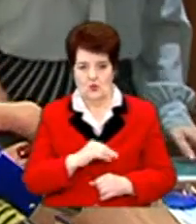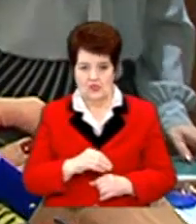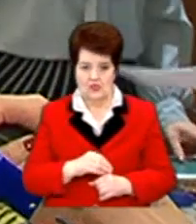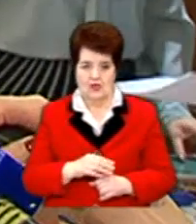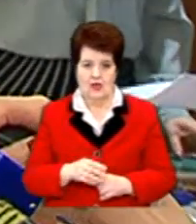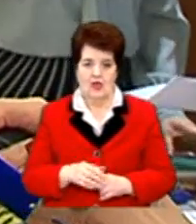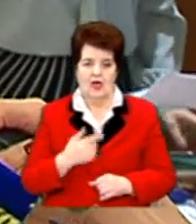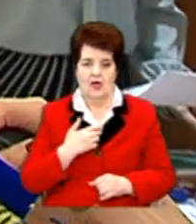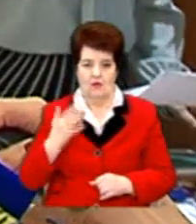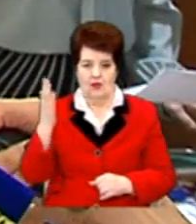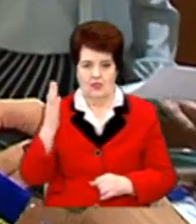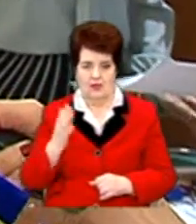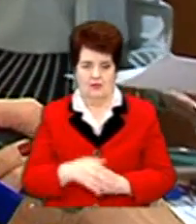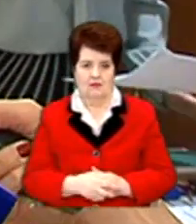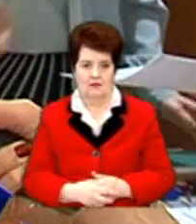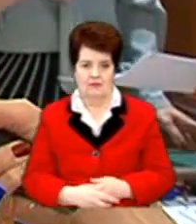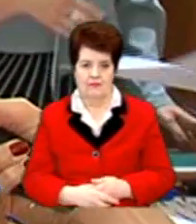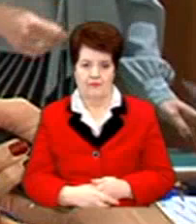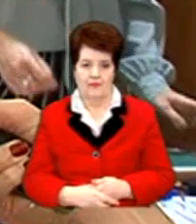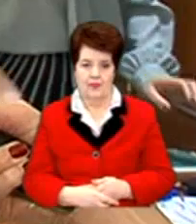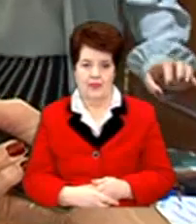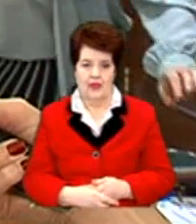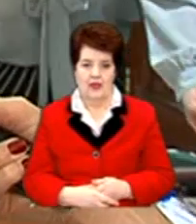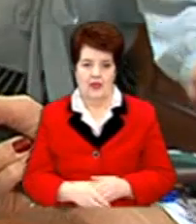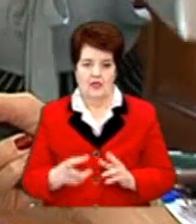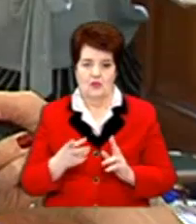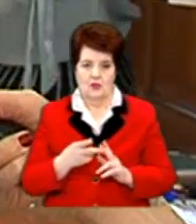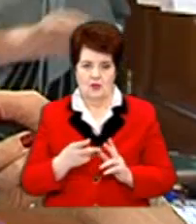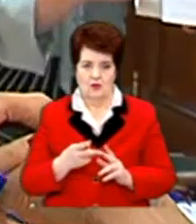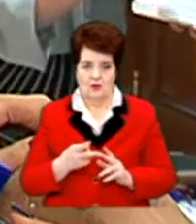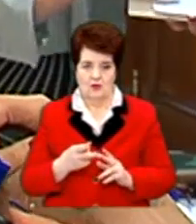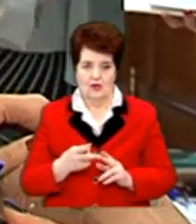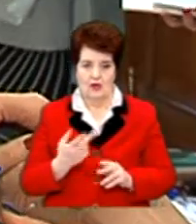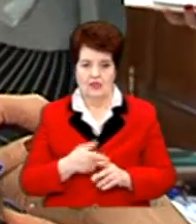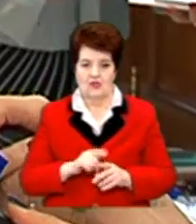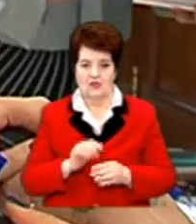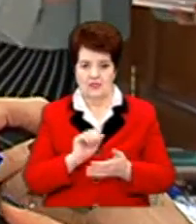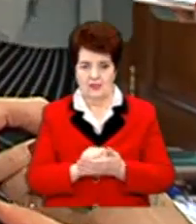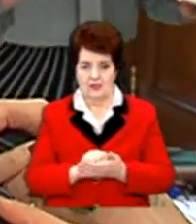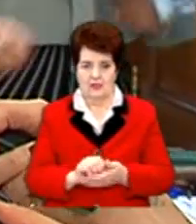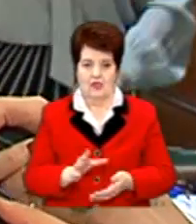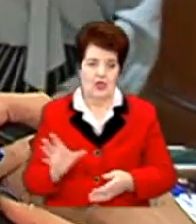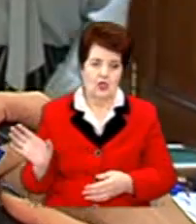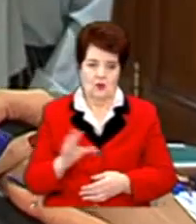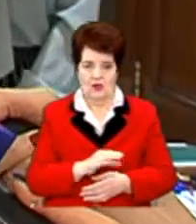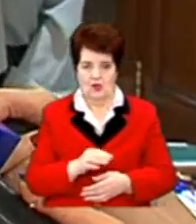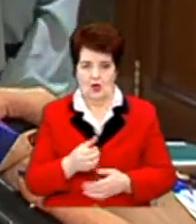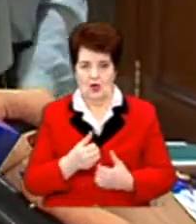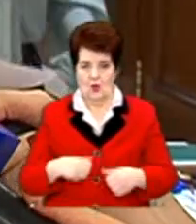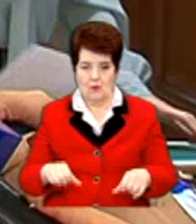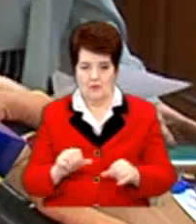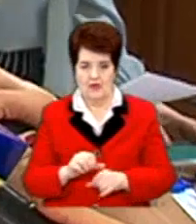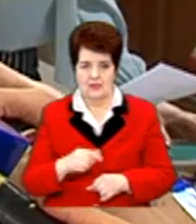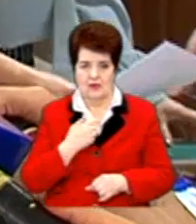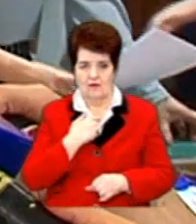toți, absolut, au ridicat această întrebare. Doi la mână, acest amendament a fost susținut de toate comisiile și a fost